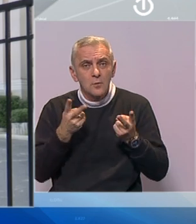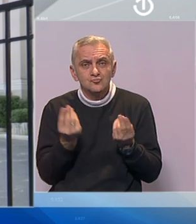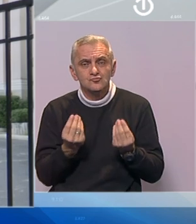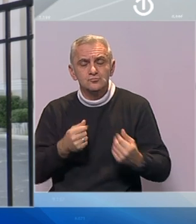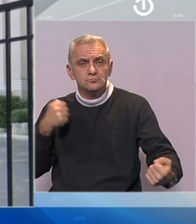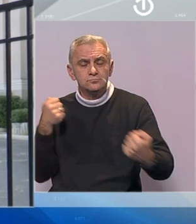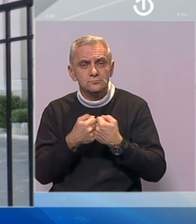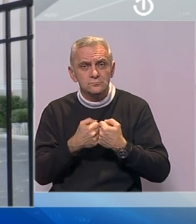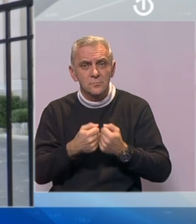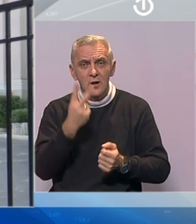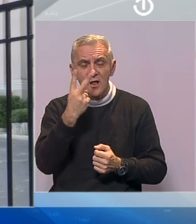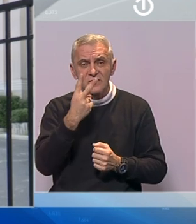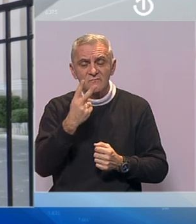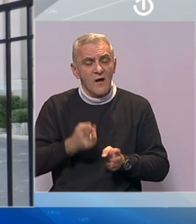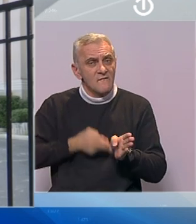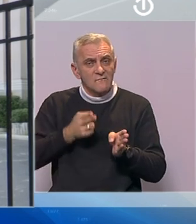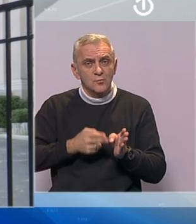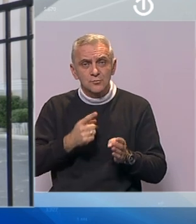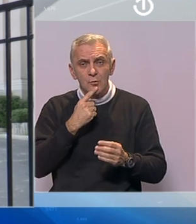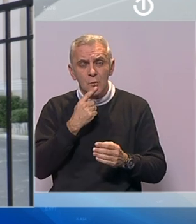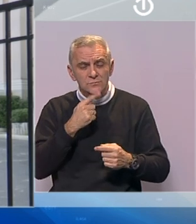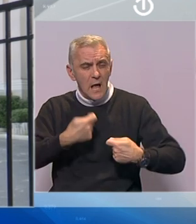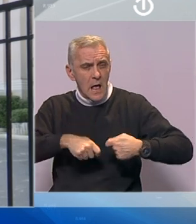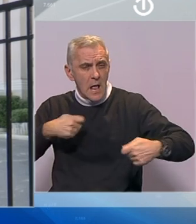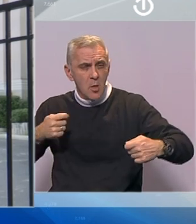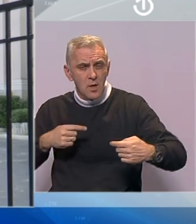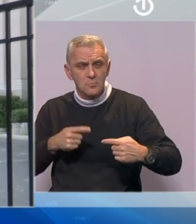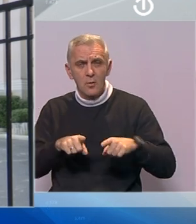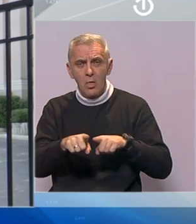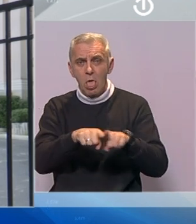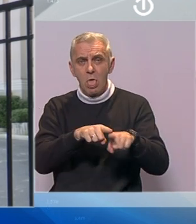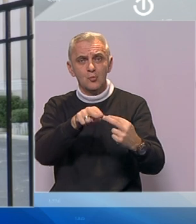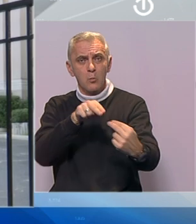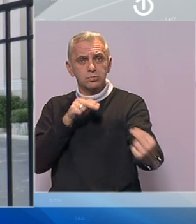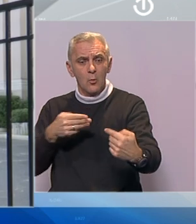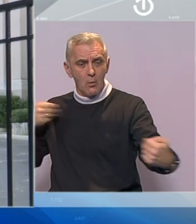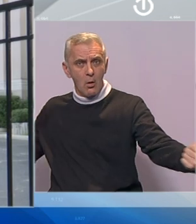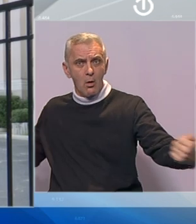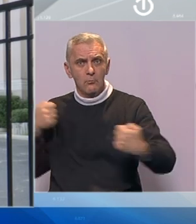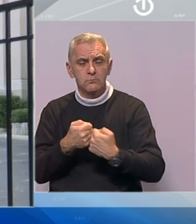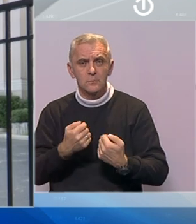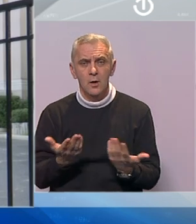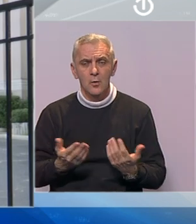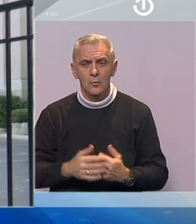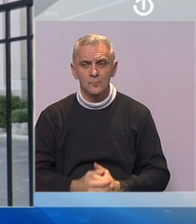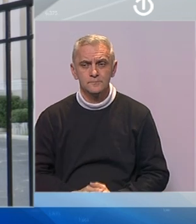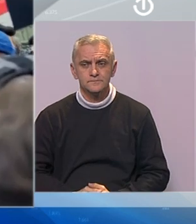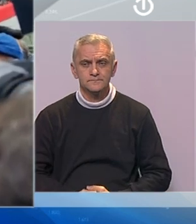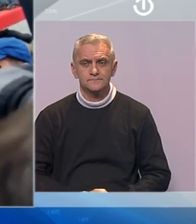su zatečena dva vlaka koja su se kilometrima kretala na istoj pruzi u suprotnim smjerovima.